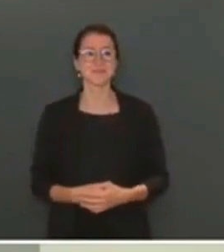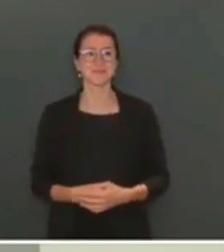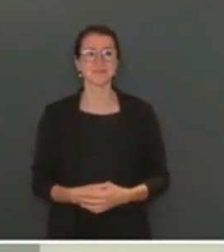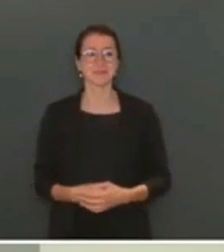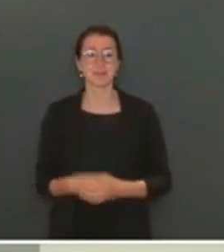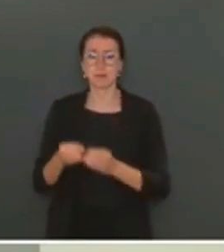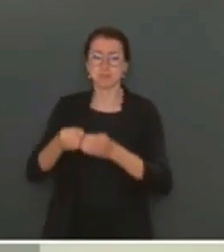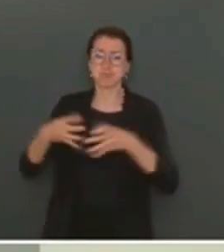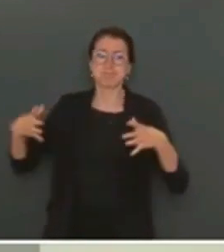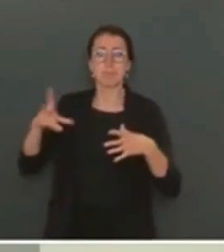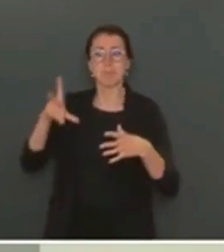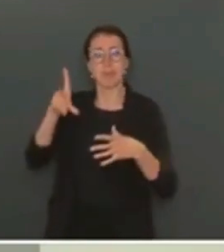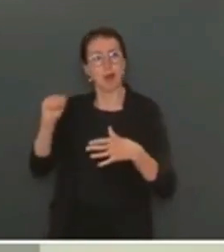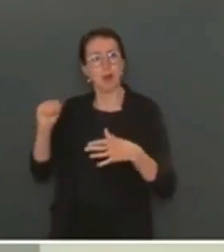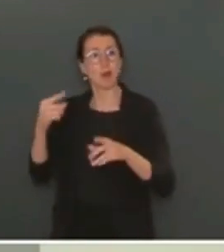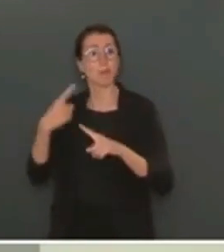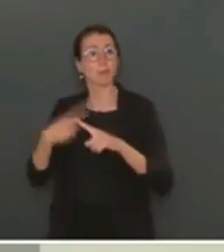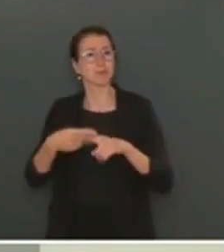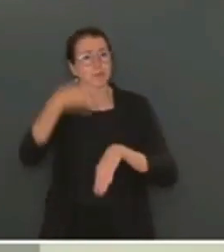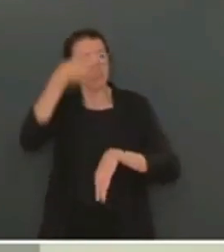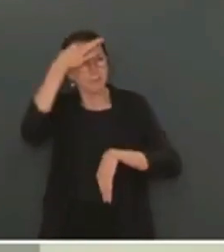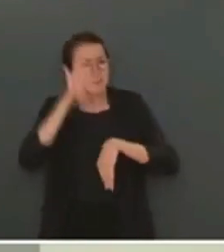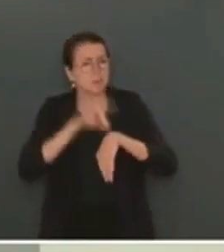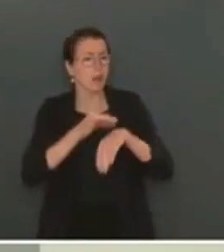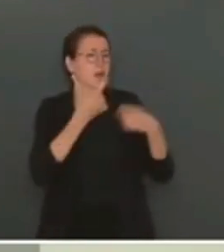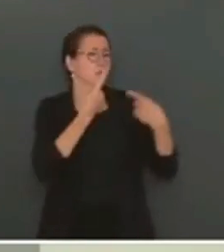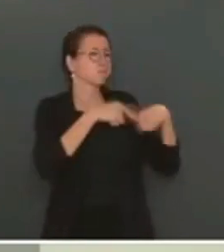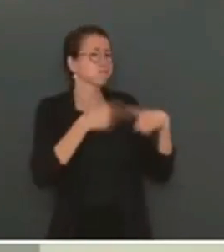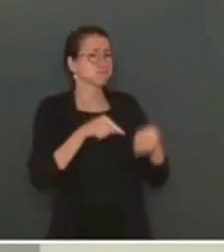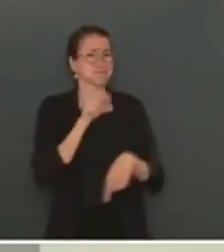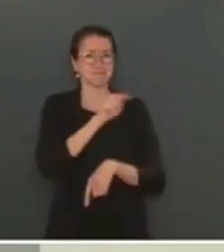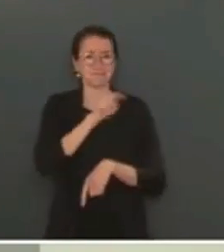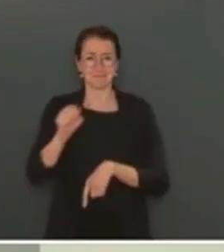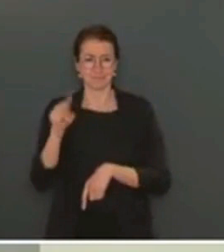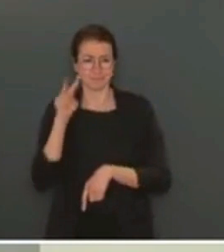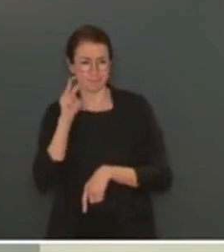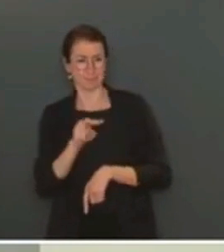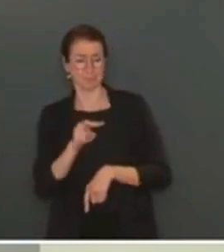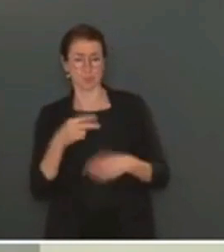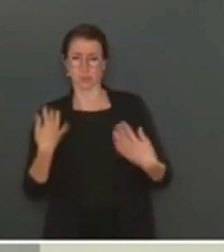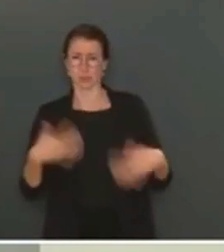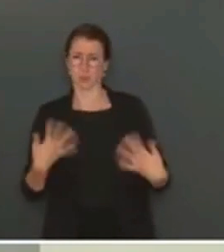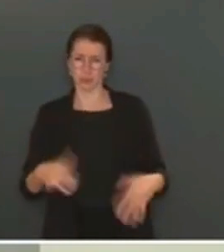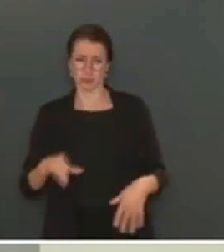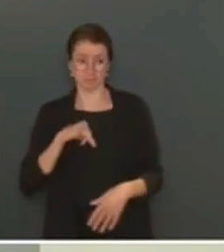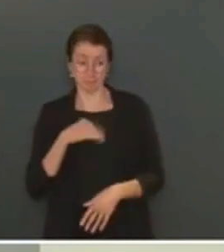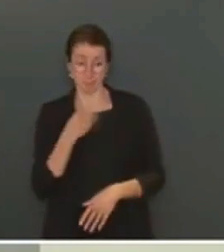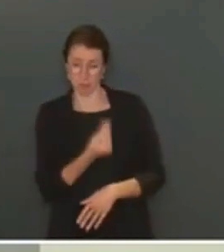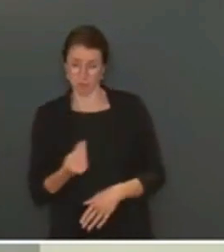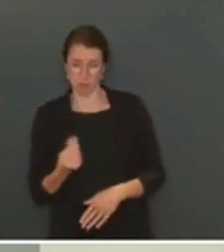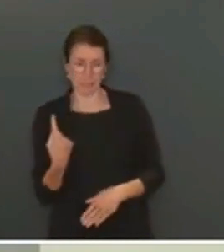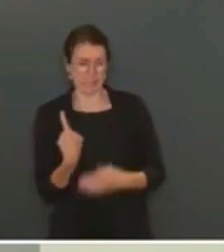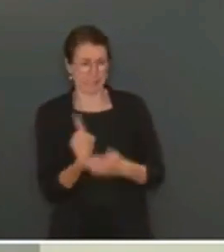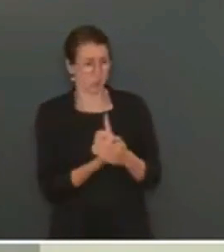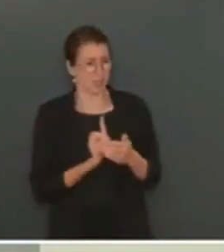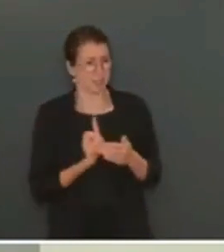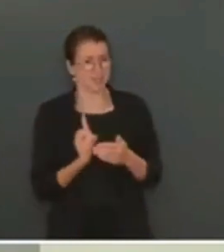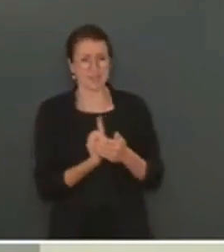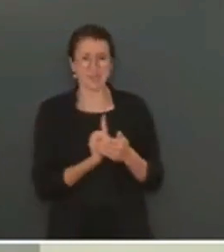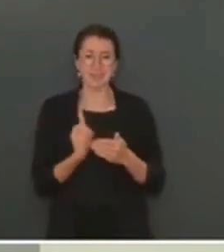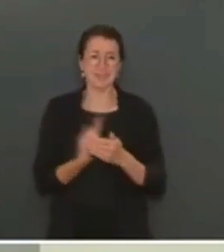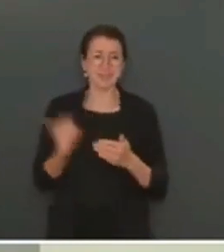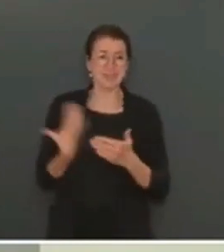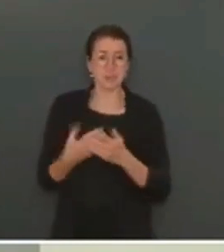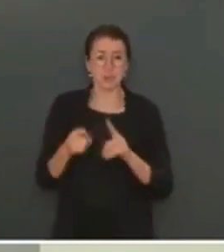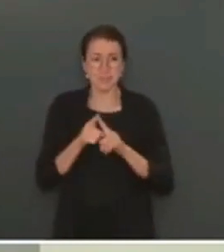sont à juste titre préoccupés par l'isolement social et les difficultés d'apprentissage qui peuvent résulter d'une période prolongée